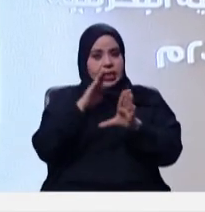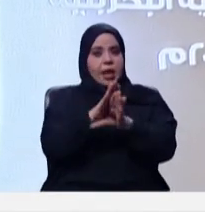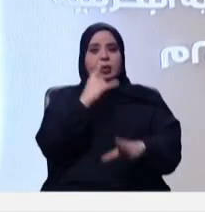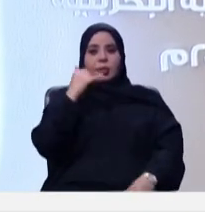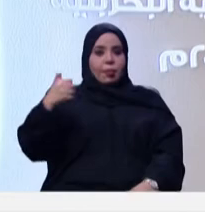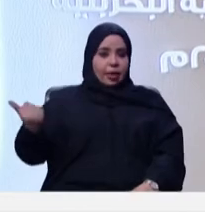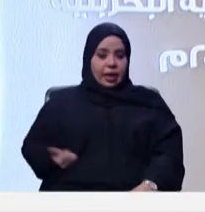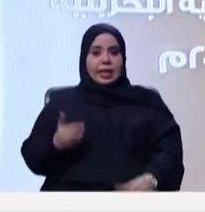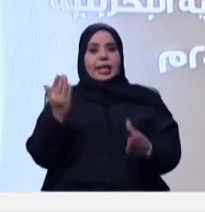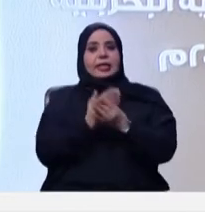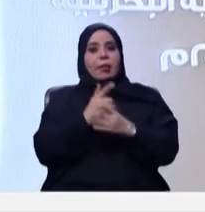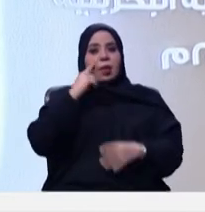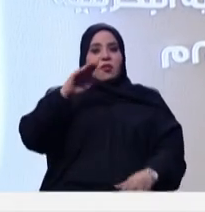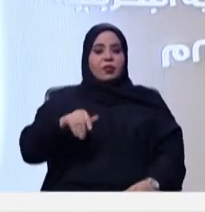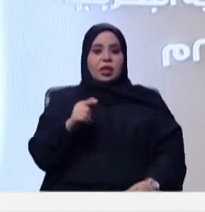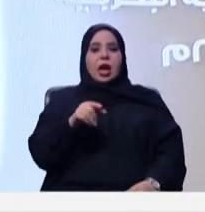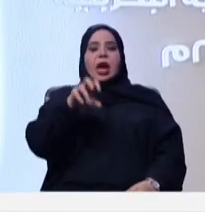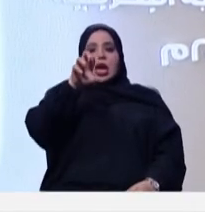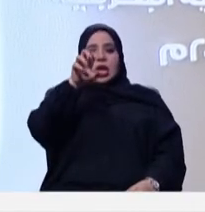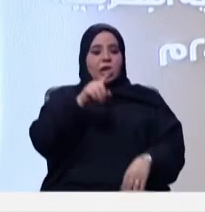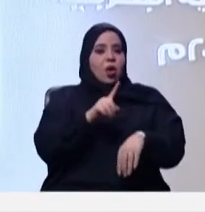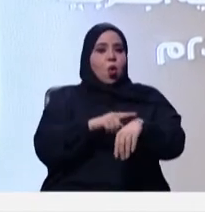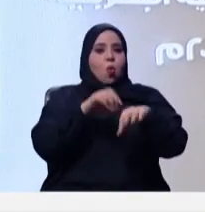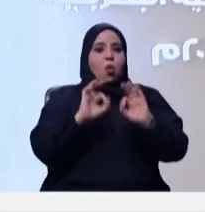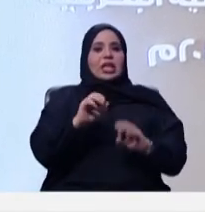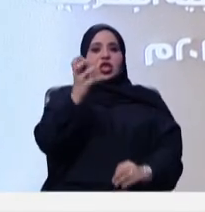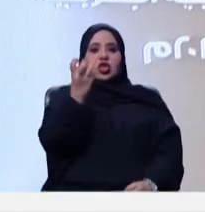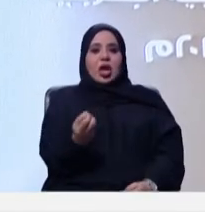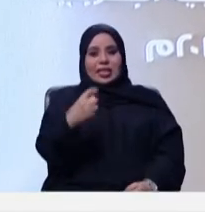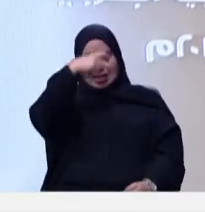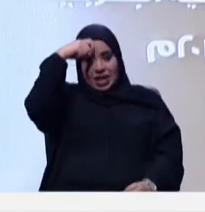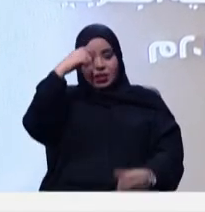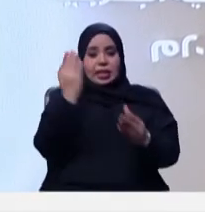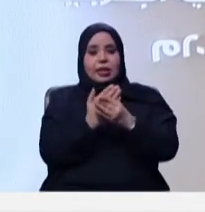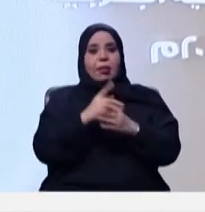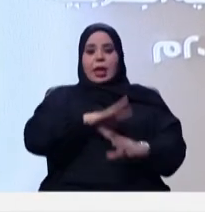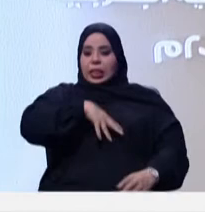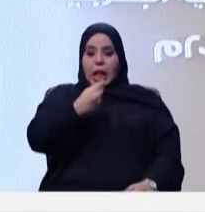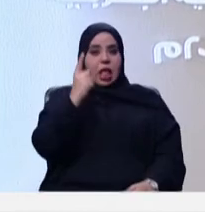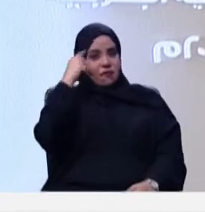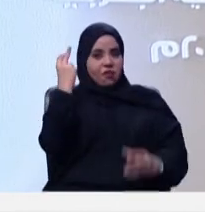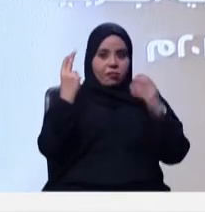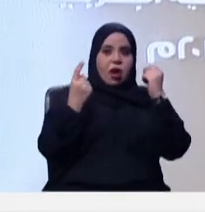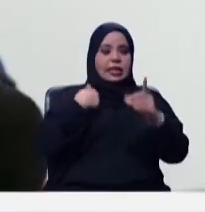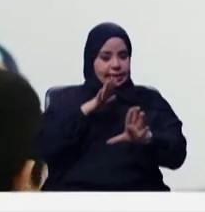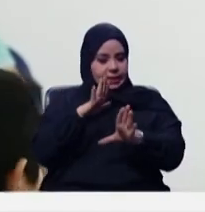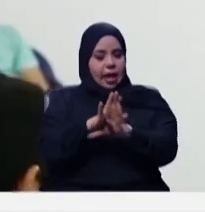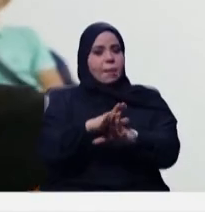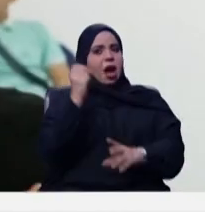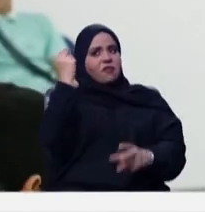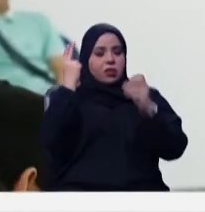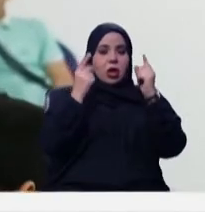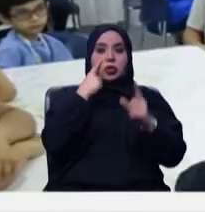البحريني، بالذات في فترة عطلات الصيف اللي انت تحتاج ان انت تطلع طاقاتهم، تطلع مواهبهم، تطلع كل الافكار اللي